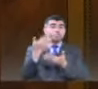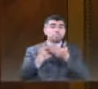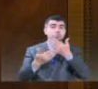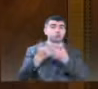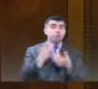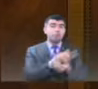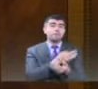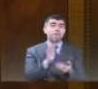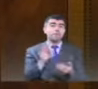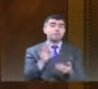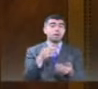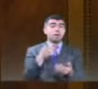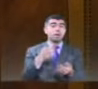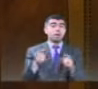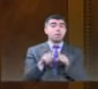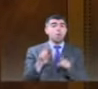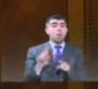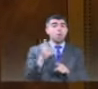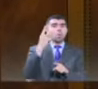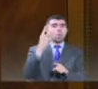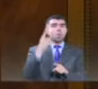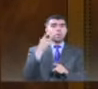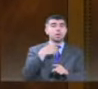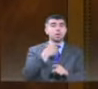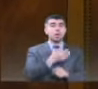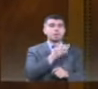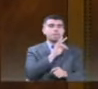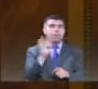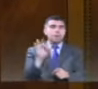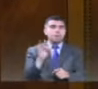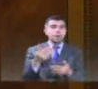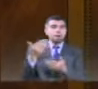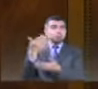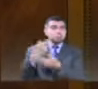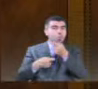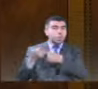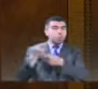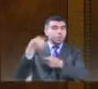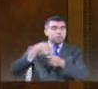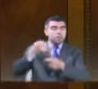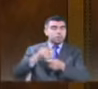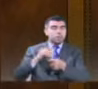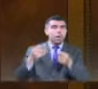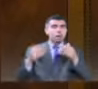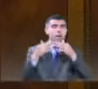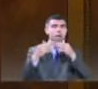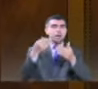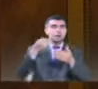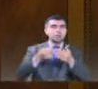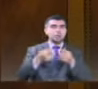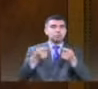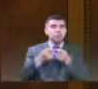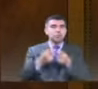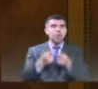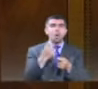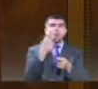فرنسا، كيجي هو الاول، وفرنسا كذلك شريك اقتصادي اساسي، وعندهم كل وحدة عندهم مليون ديال المغاربة